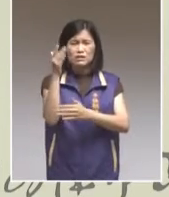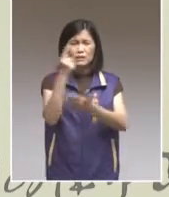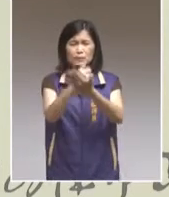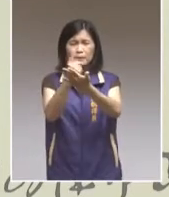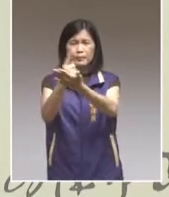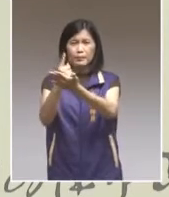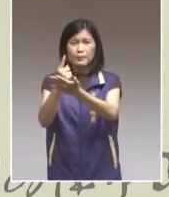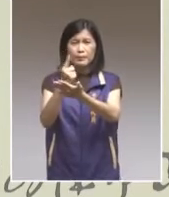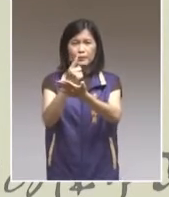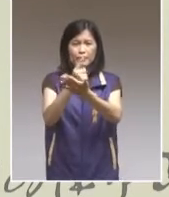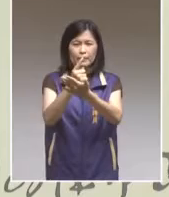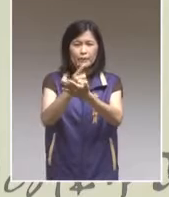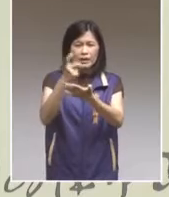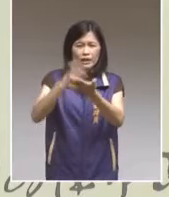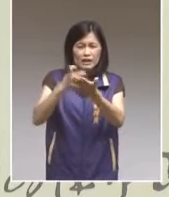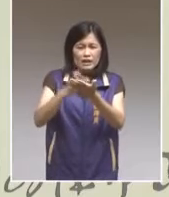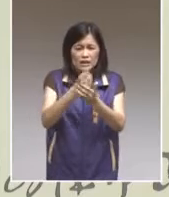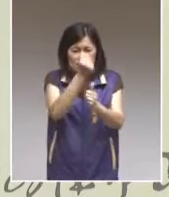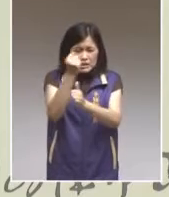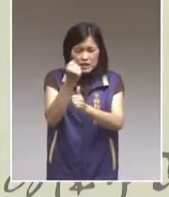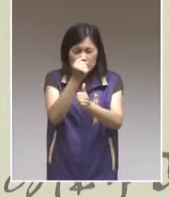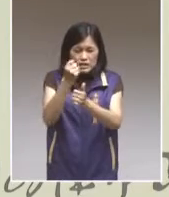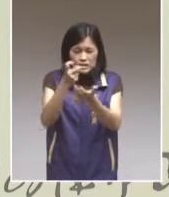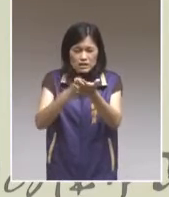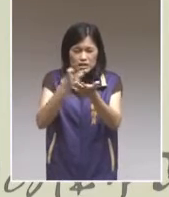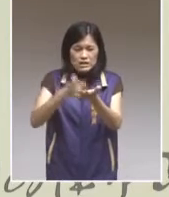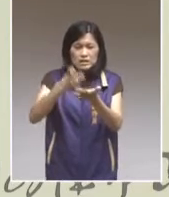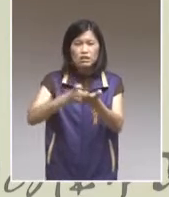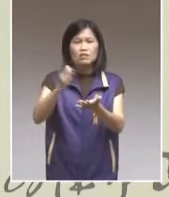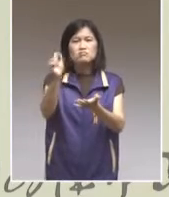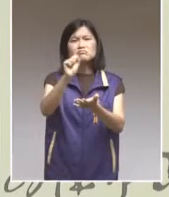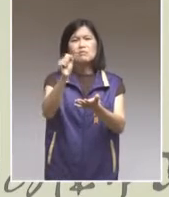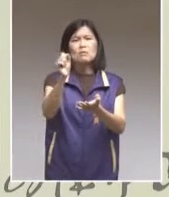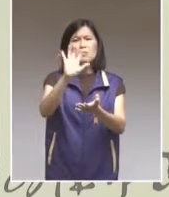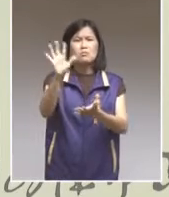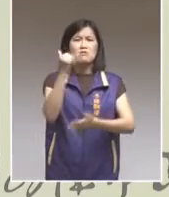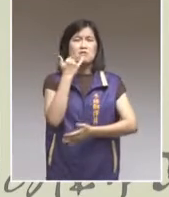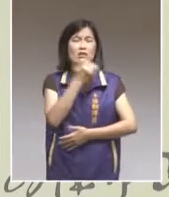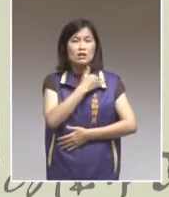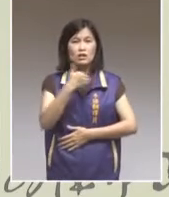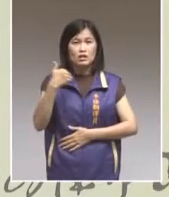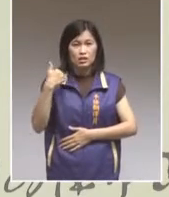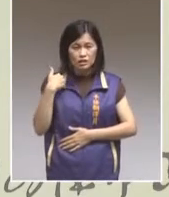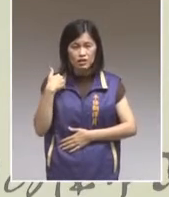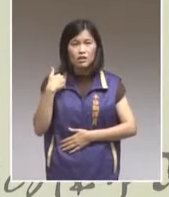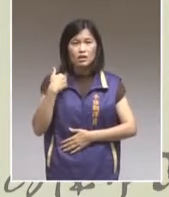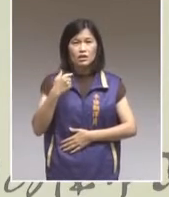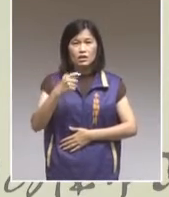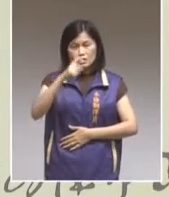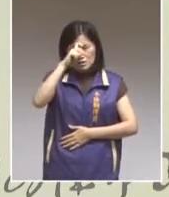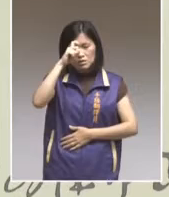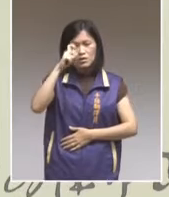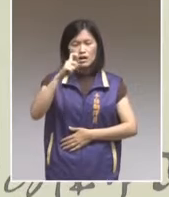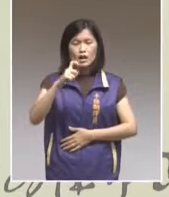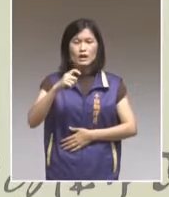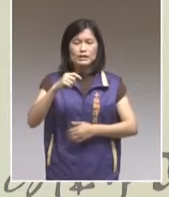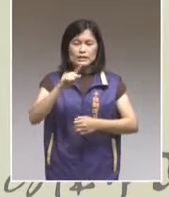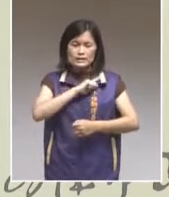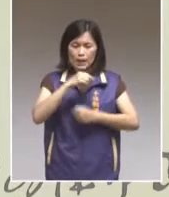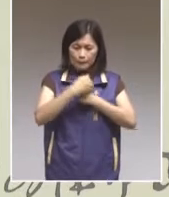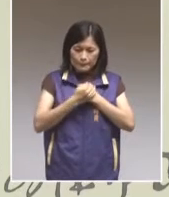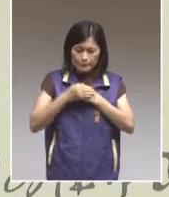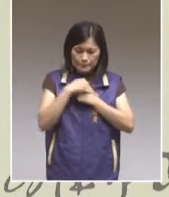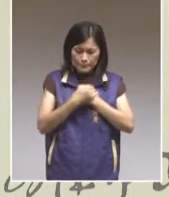给你关得掉掉掉。因为 你可以在做好防护措施的时